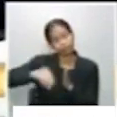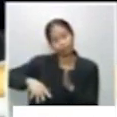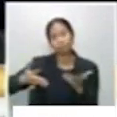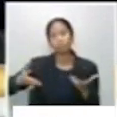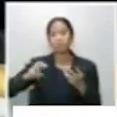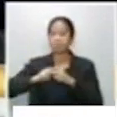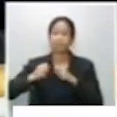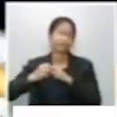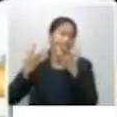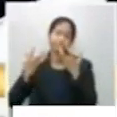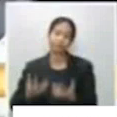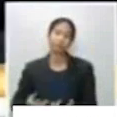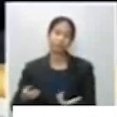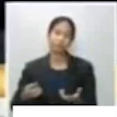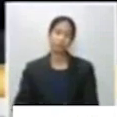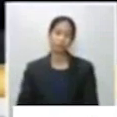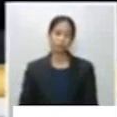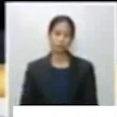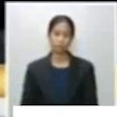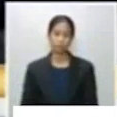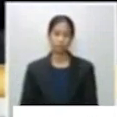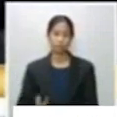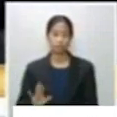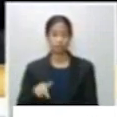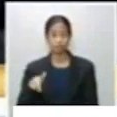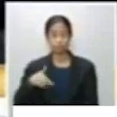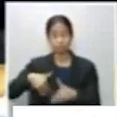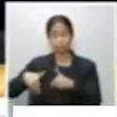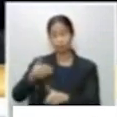ตกอะอยู่เฉยๆไปบ้านผมแถวกุศมาน